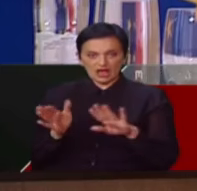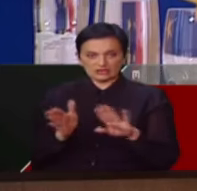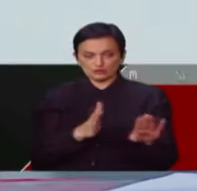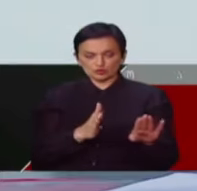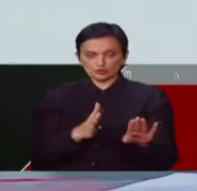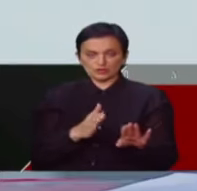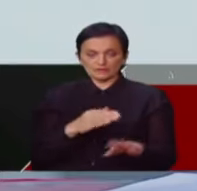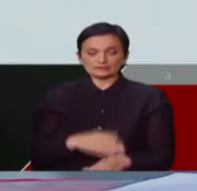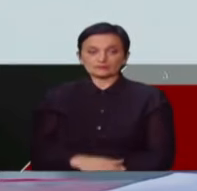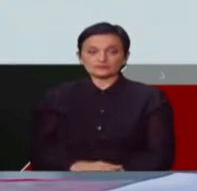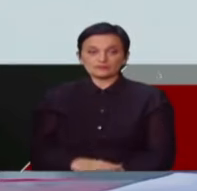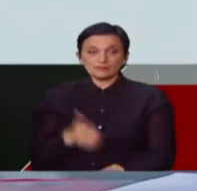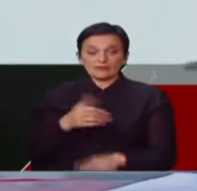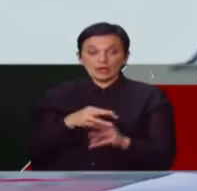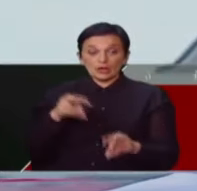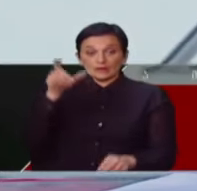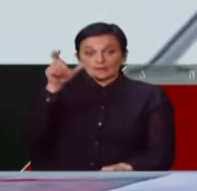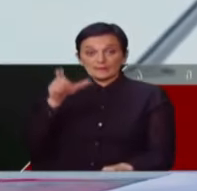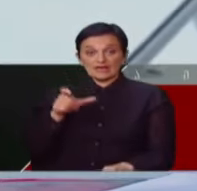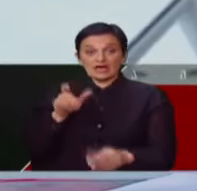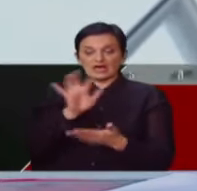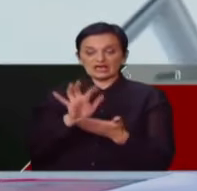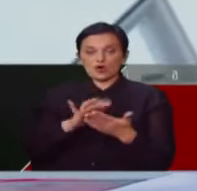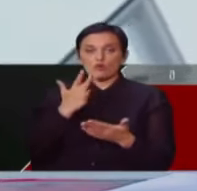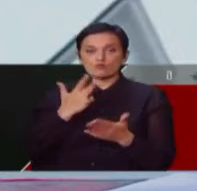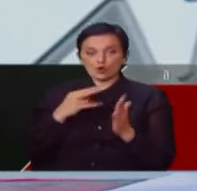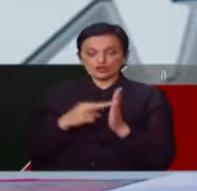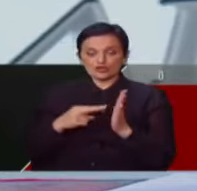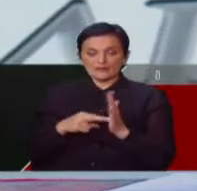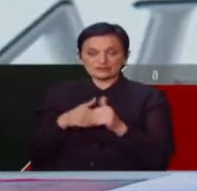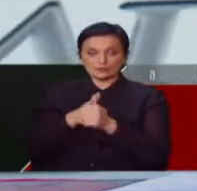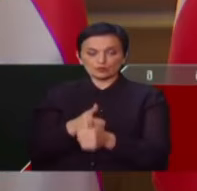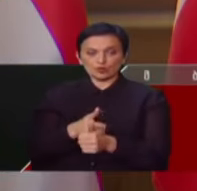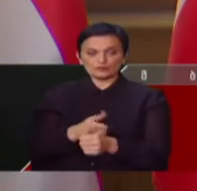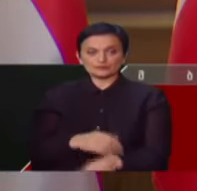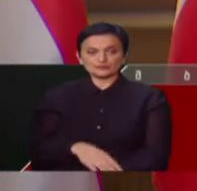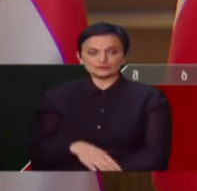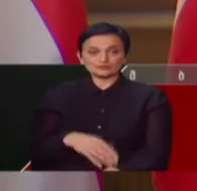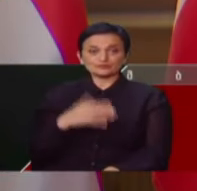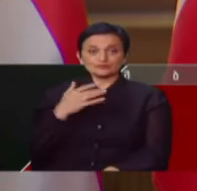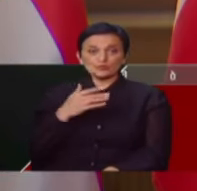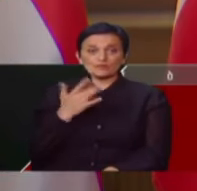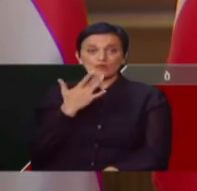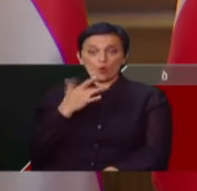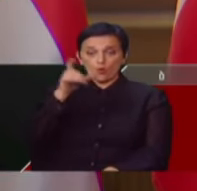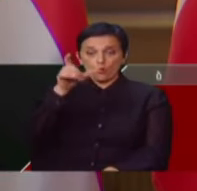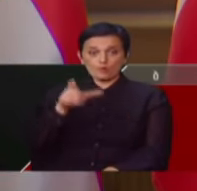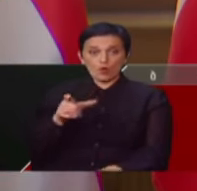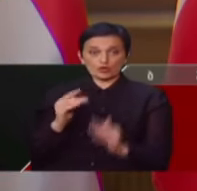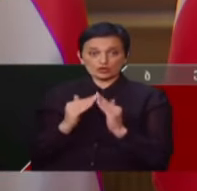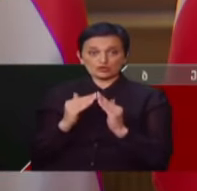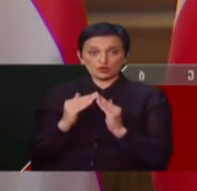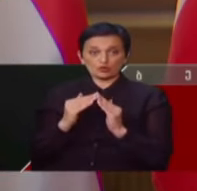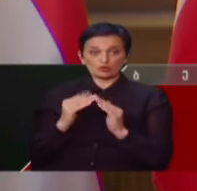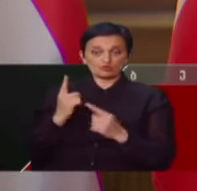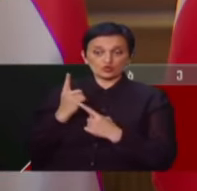წელიწადი. პრემიერ-მინისტრის ამ განცხადებას მოყვა პოლიტიკური შეფასებები. პოლიტიკოსებს ასახთან უდარაჯებენ